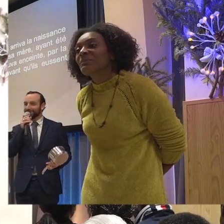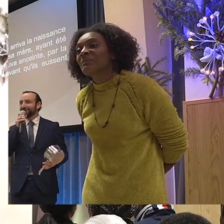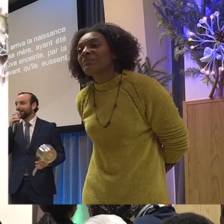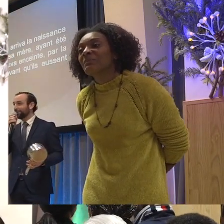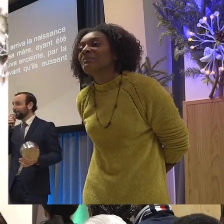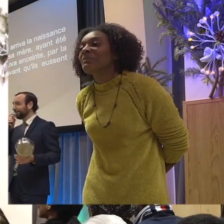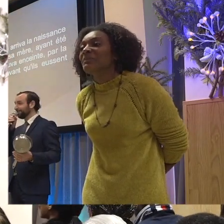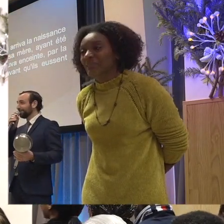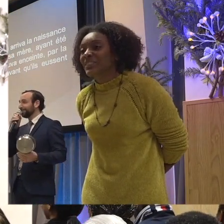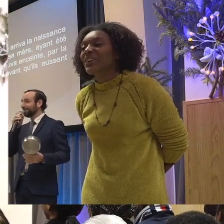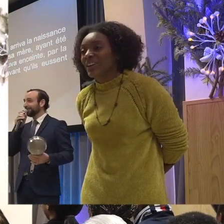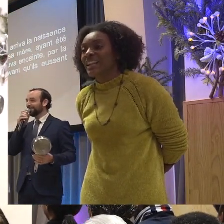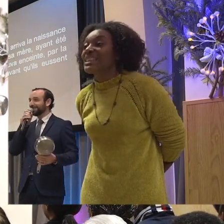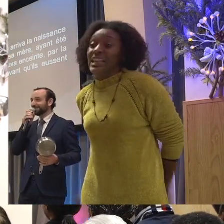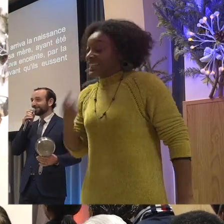D'accord? À Fabien?